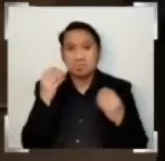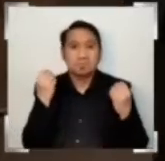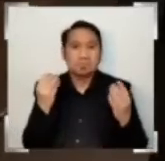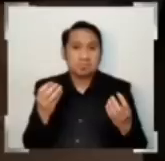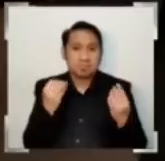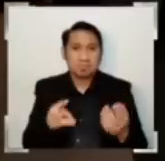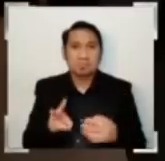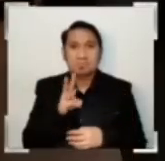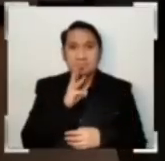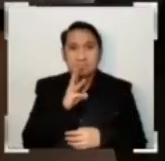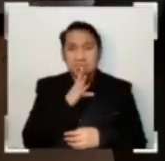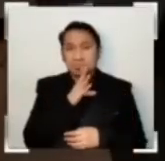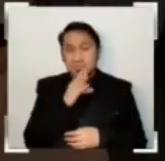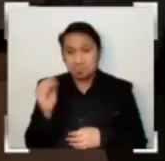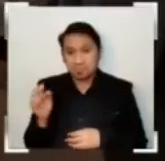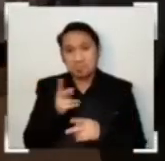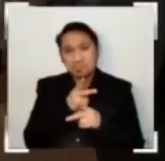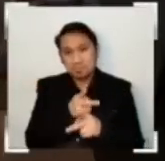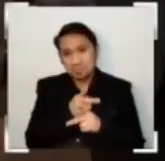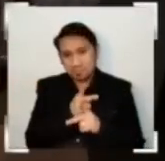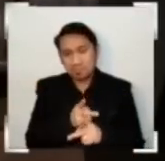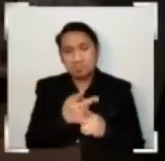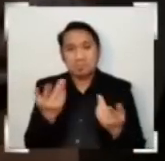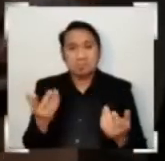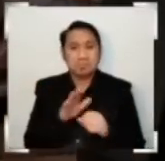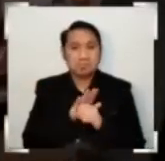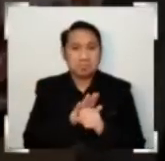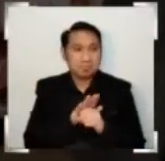at mag-ingat sa posibleng heat stress at heat stroke.